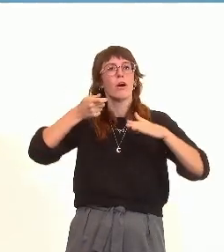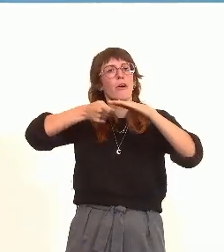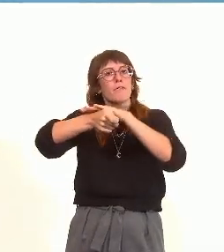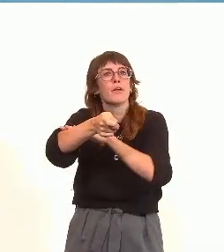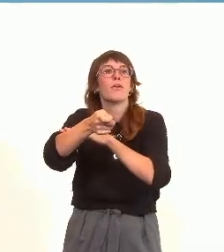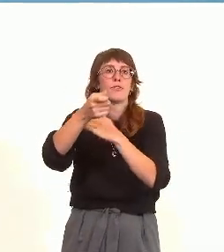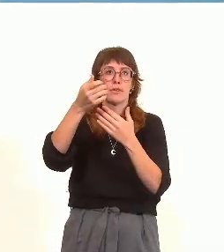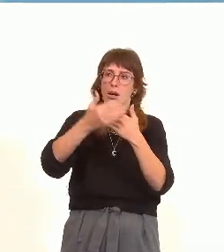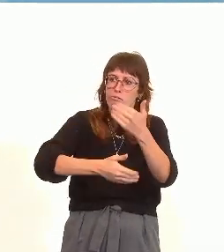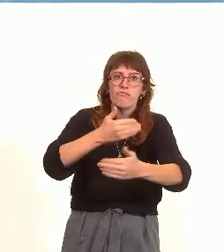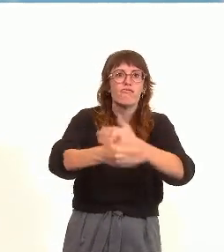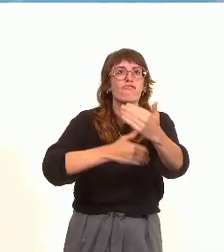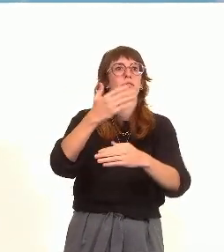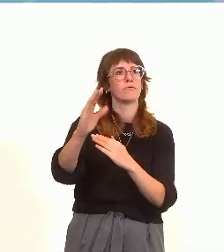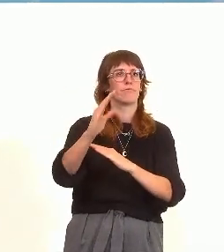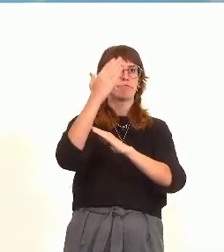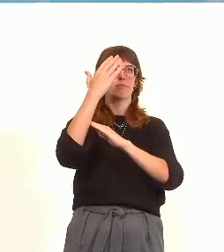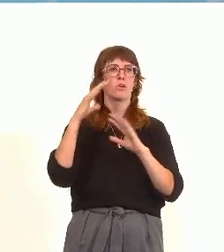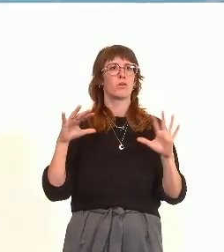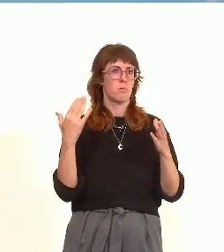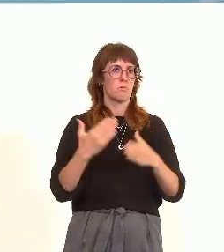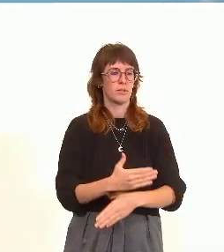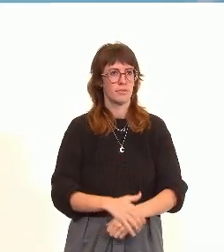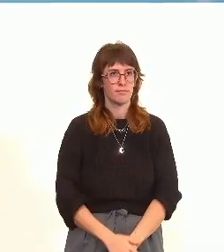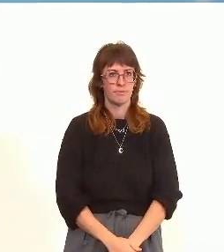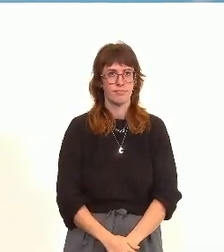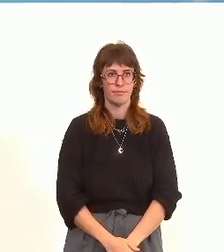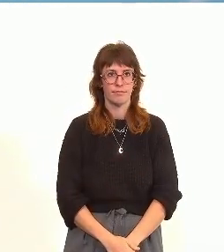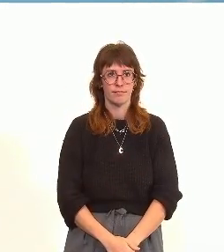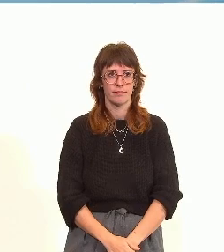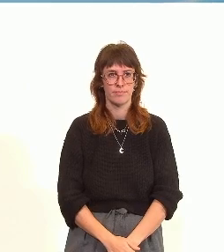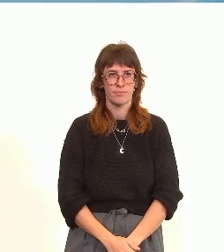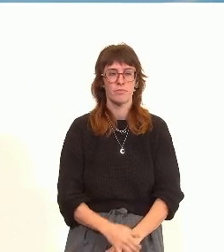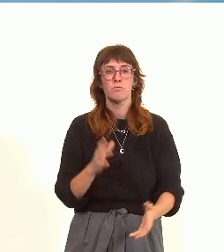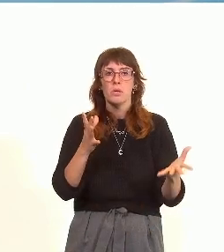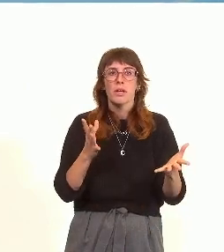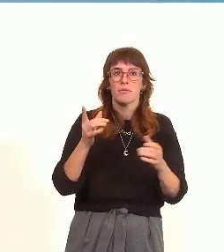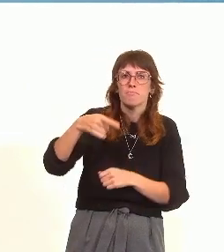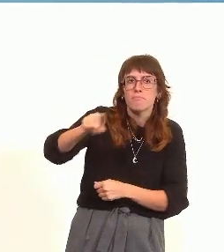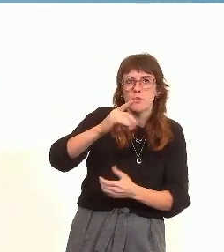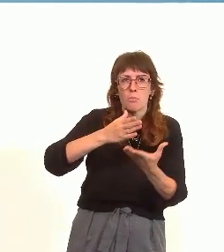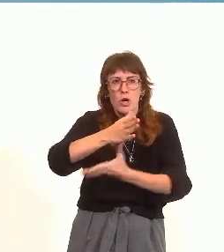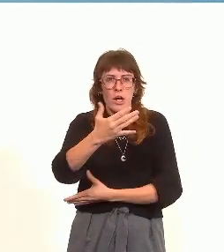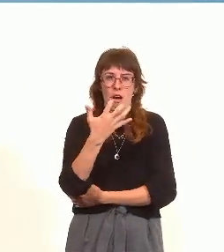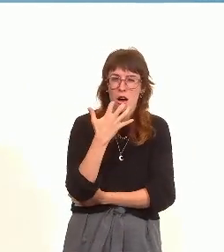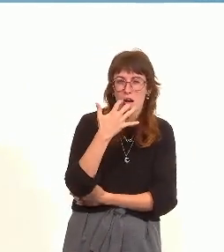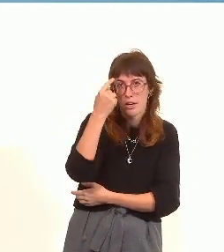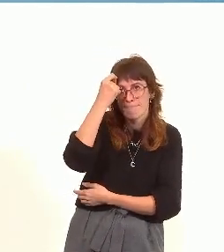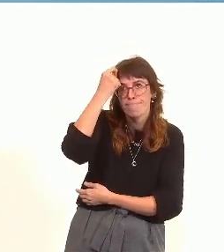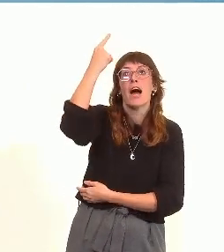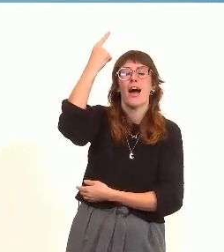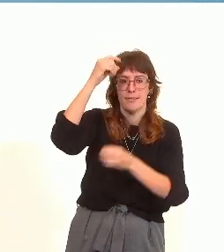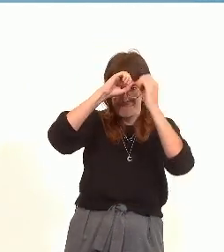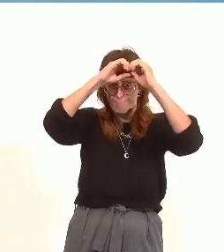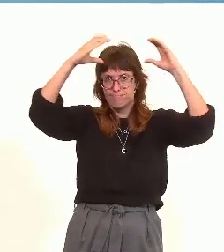les initiatives que vous engagez ou que vous projetez de faire. Nous avons fait le choix de classer ces projets autour de 5